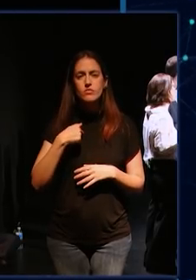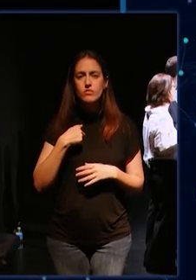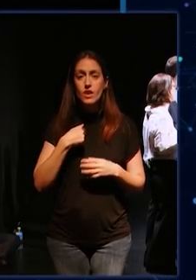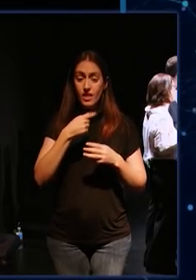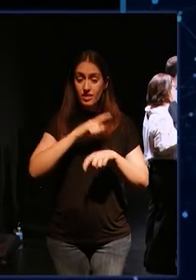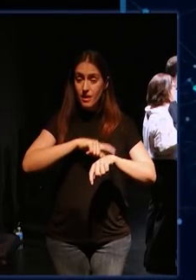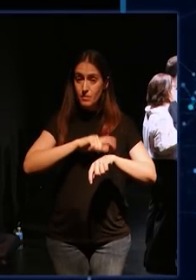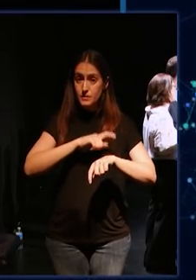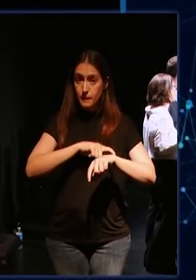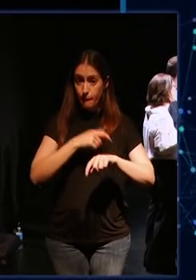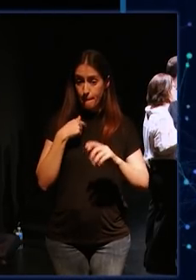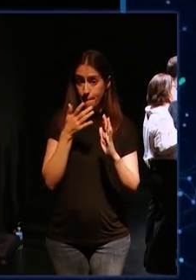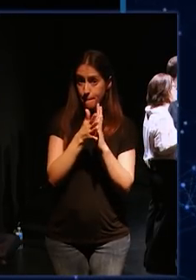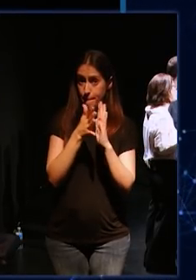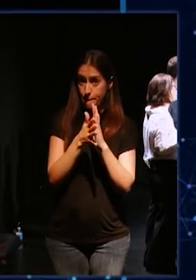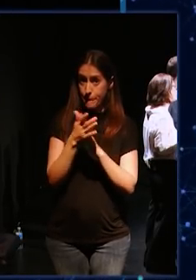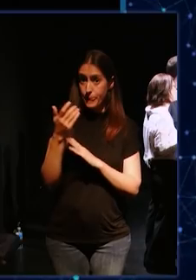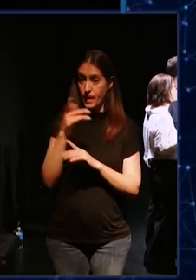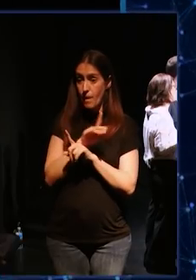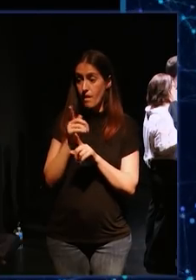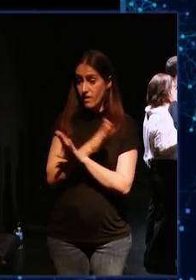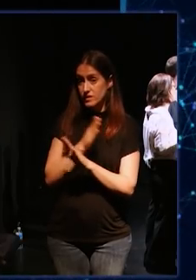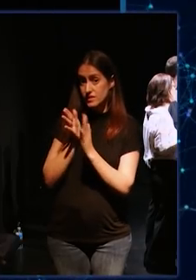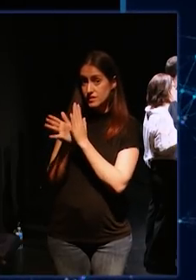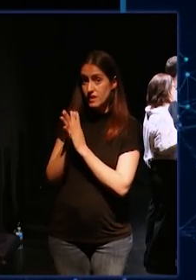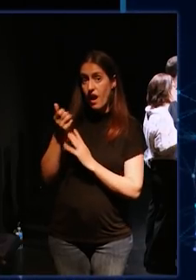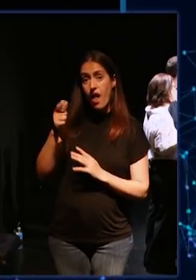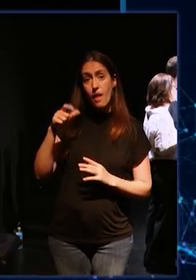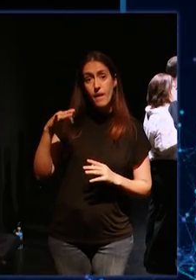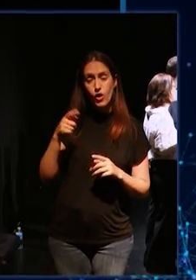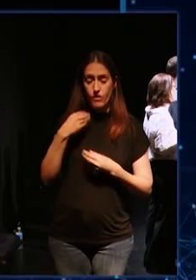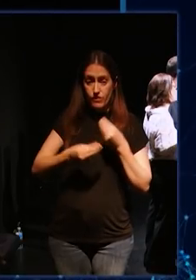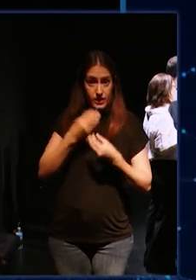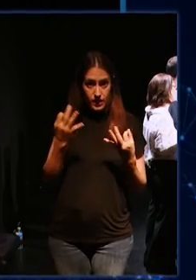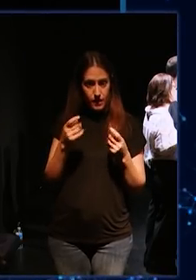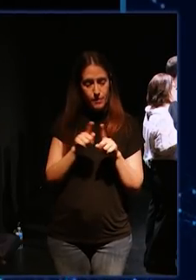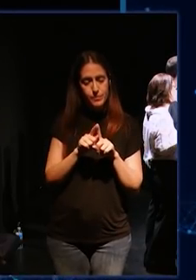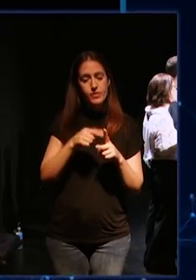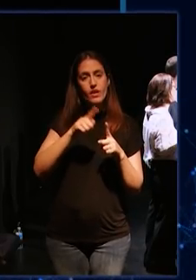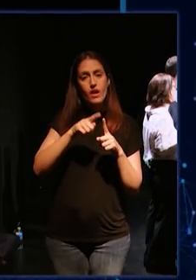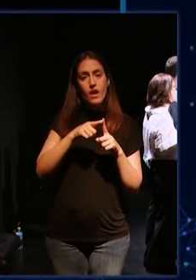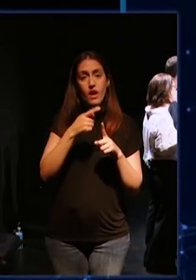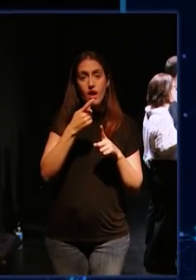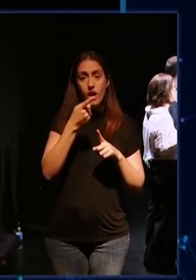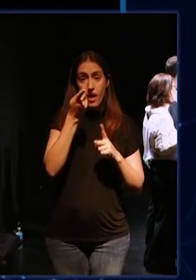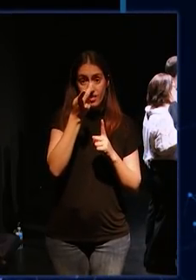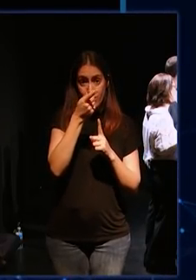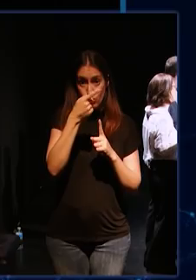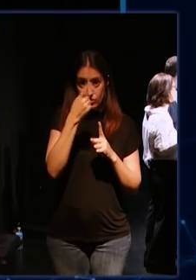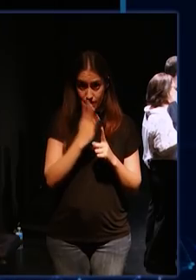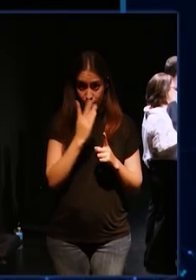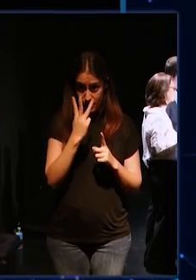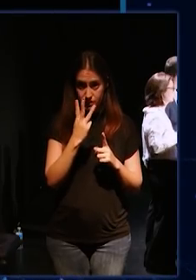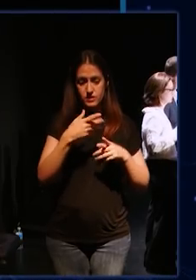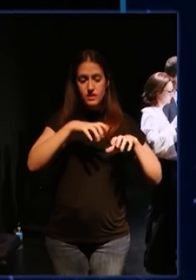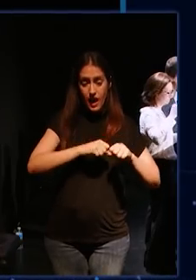temps, com us deia, com li deia abans a l'Àlvaro, un terç a l'Ajuntament, un terç al carrer per continuar escoltant a